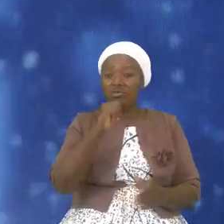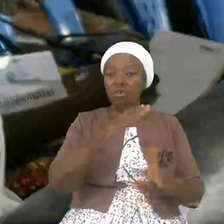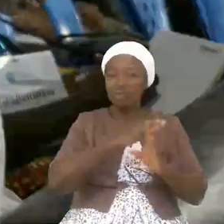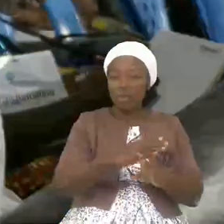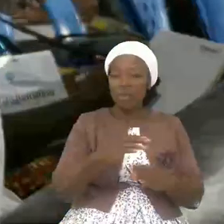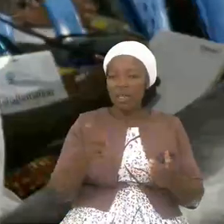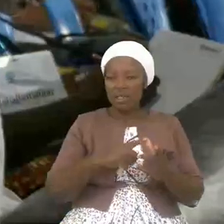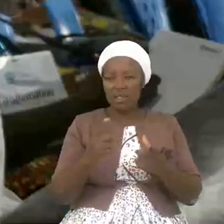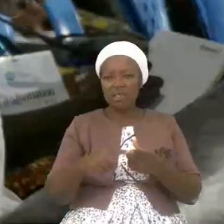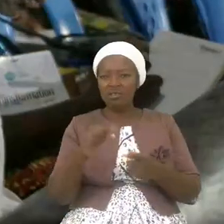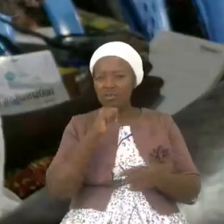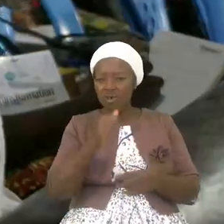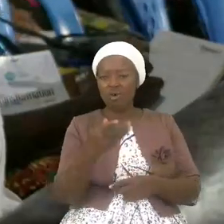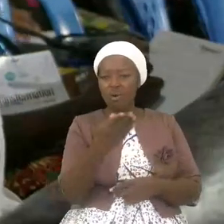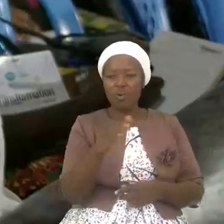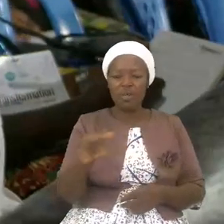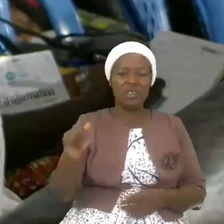impressionnant.